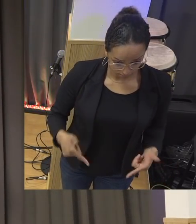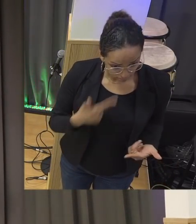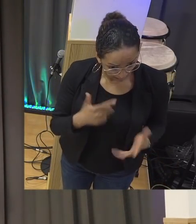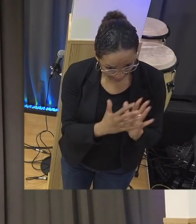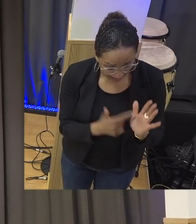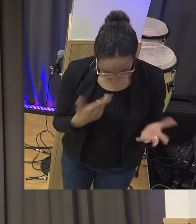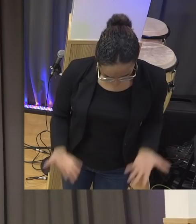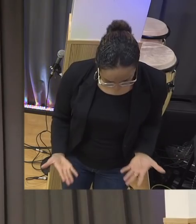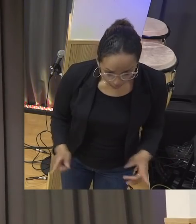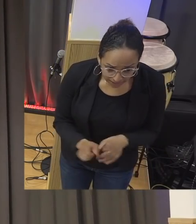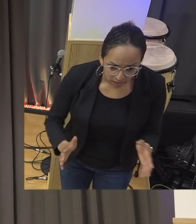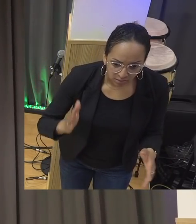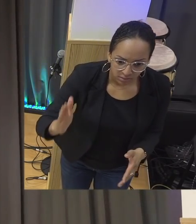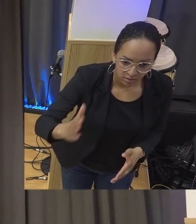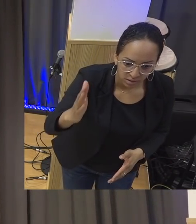et il est parlé de l'avenir.